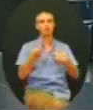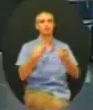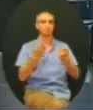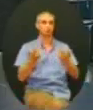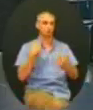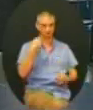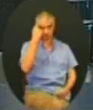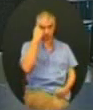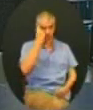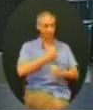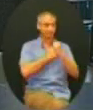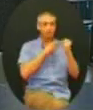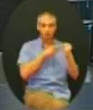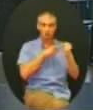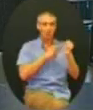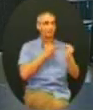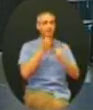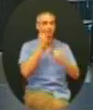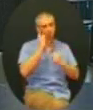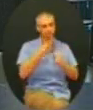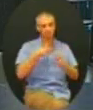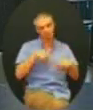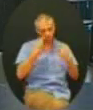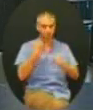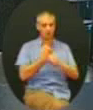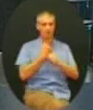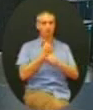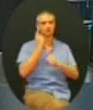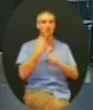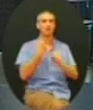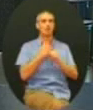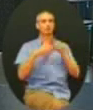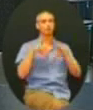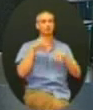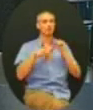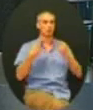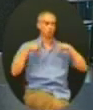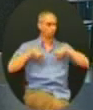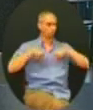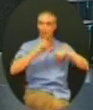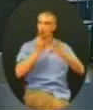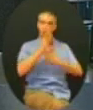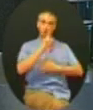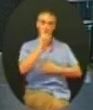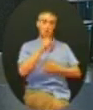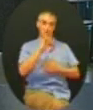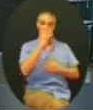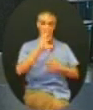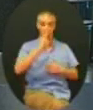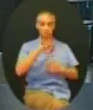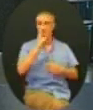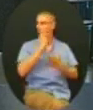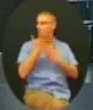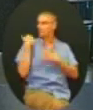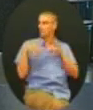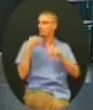חושבים שהשמאל הזה, מרץ, צריכים לחזור ולתפקד. צריך לעשות בחירות ליו"ר, לא הדחה. יכול להיות שזהבה תיבחר שוב. אבל היו